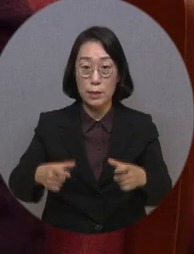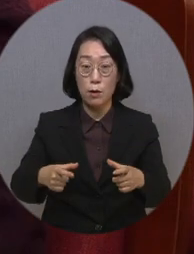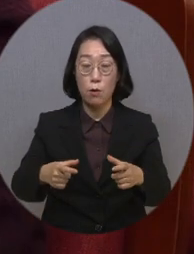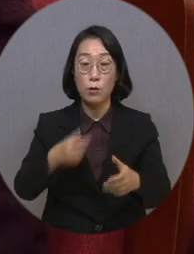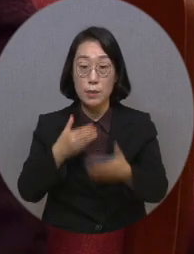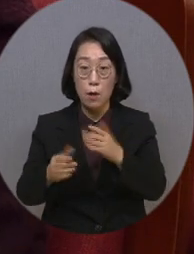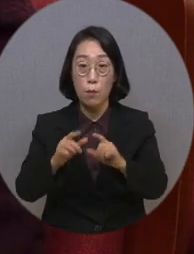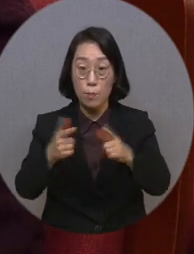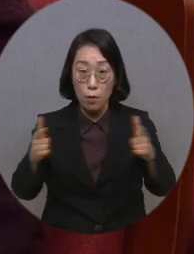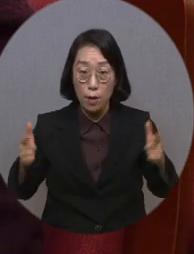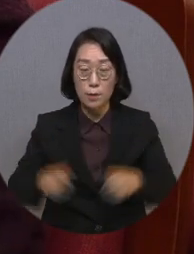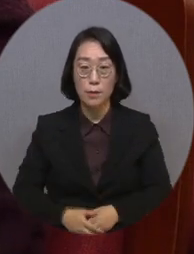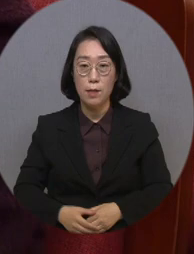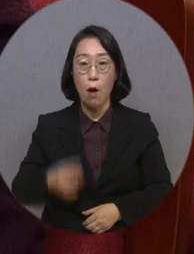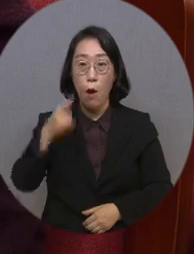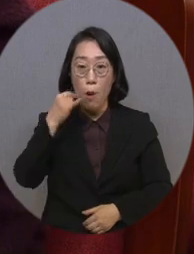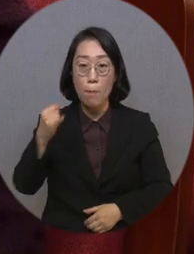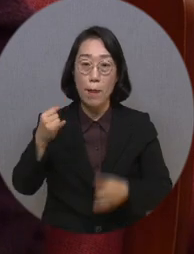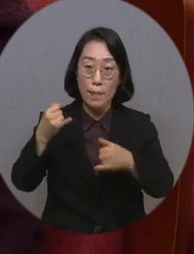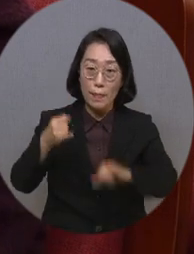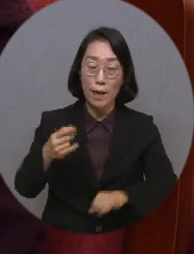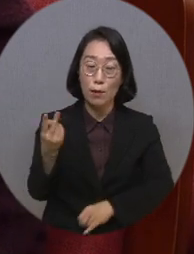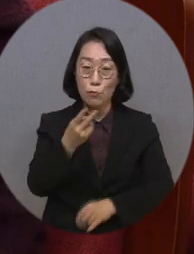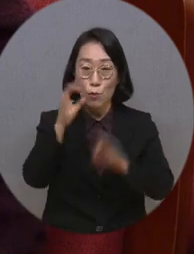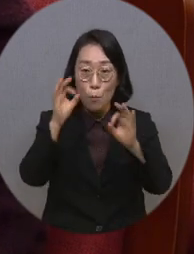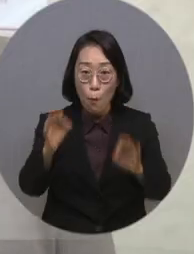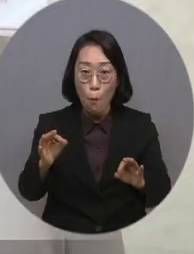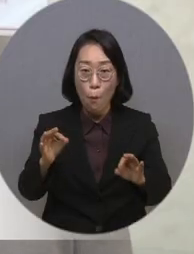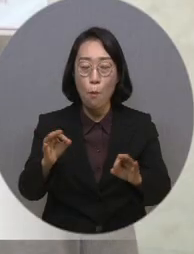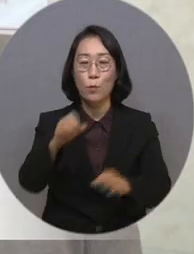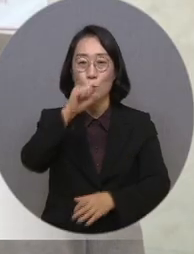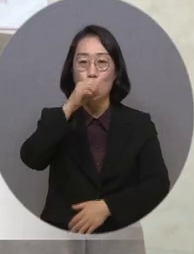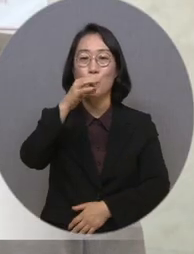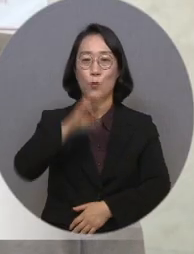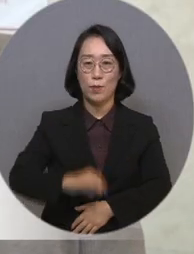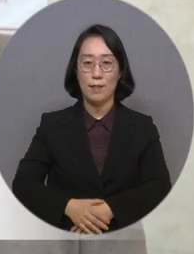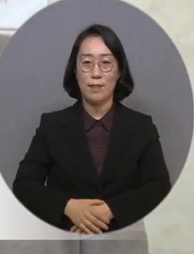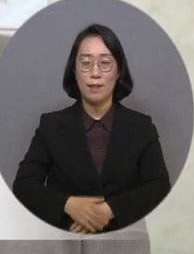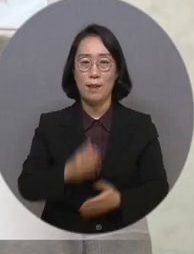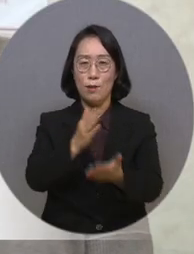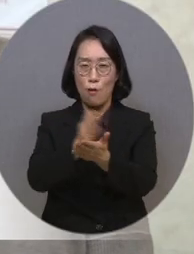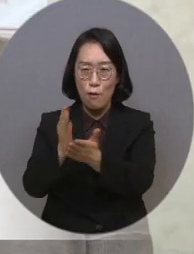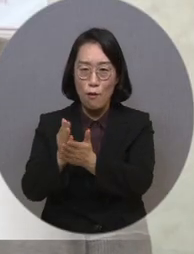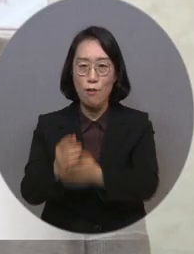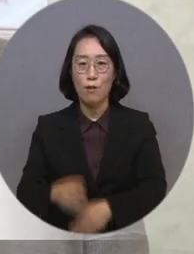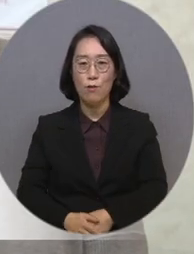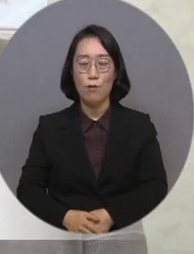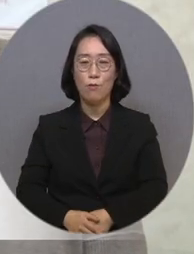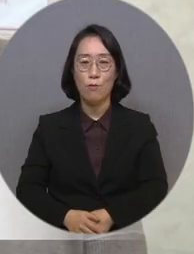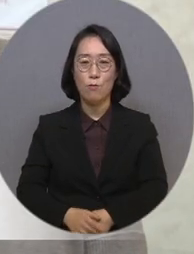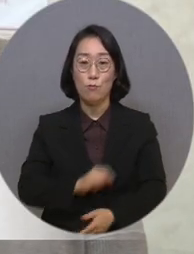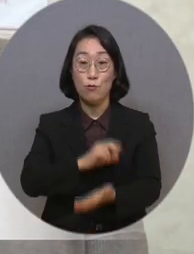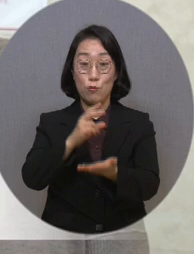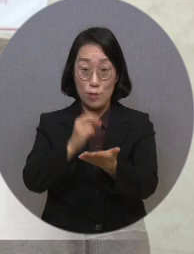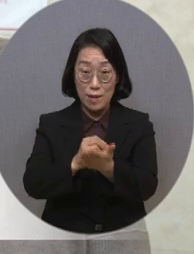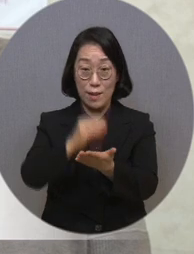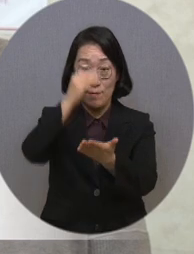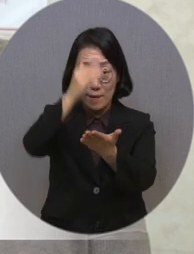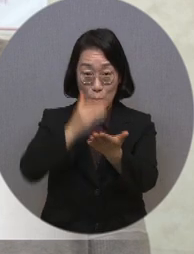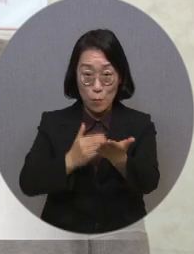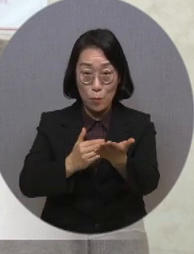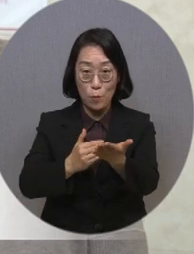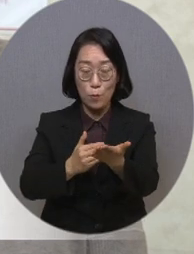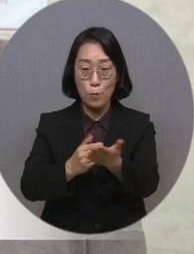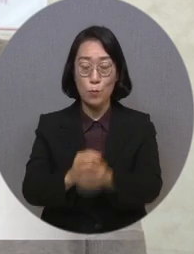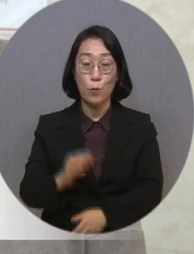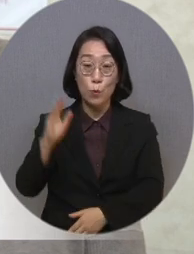강의는 모녀 수강생에게 자신감을 불어넣어줬습니다. 다양한 주제와 그다음에 뭐 요즘 이슈가